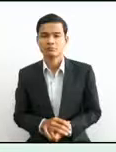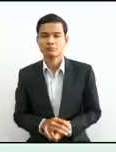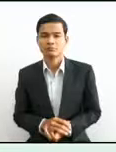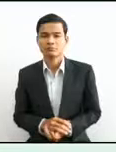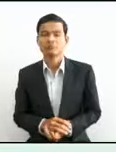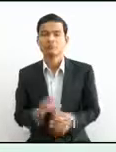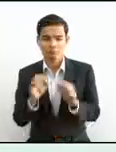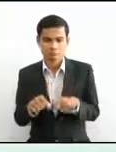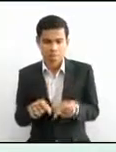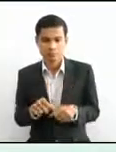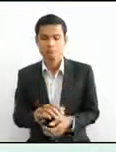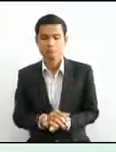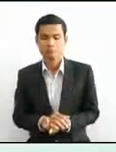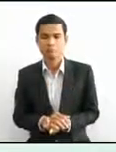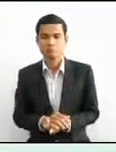Chà.